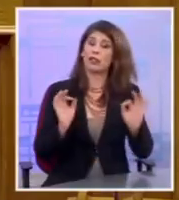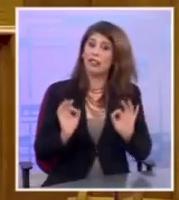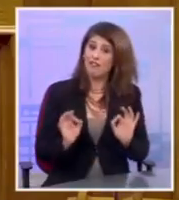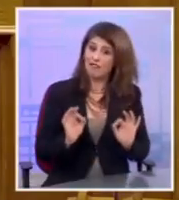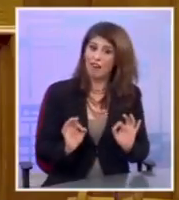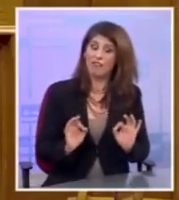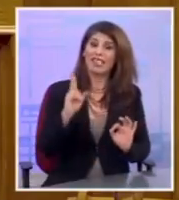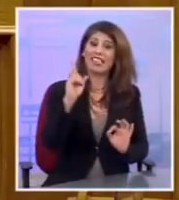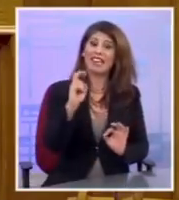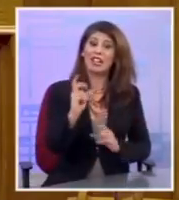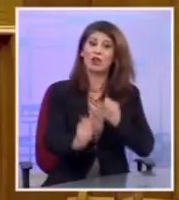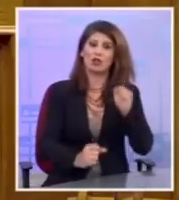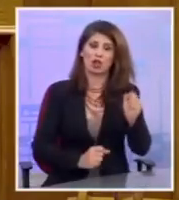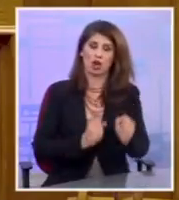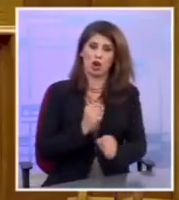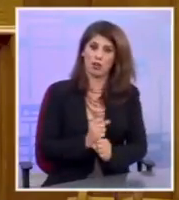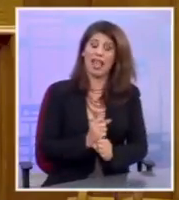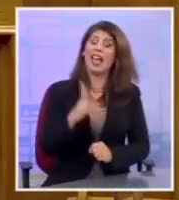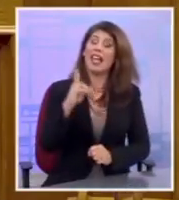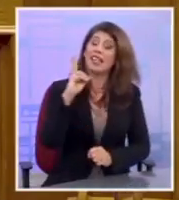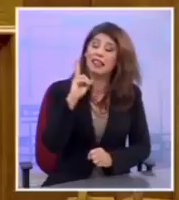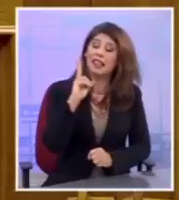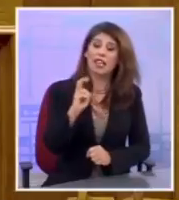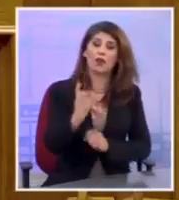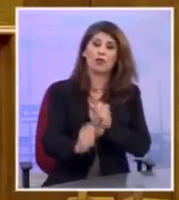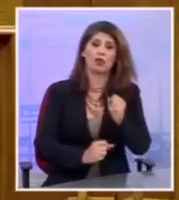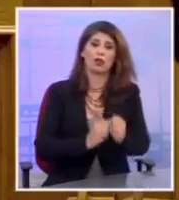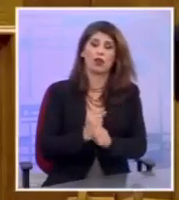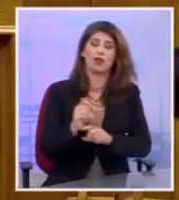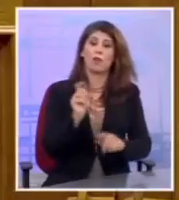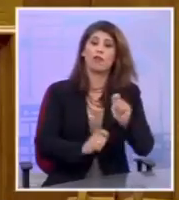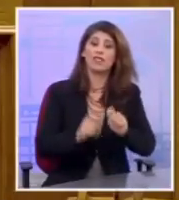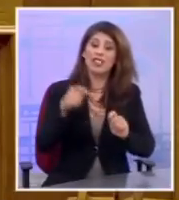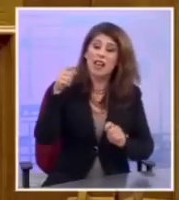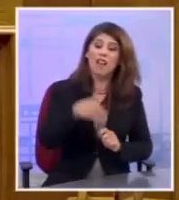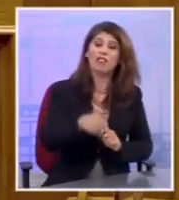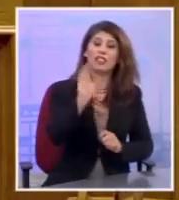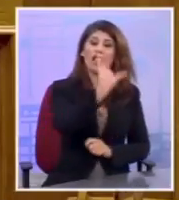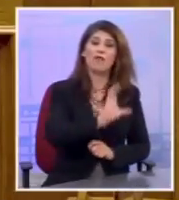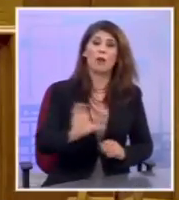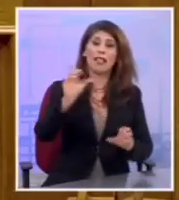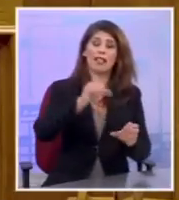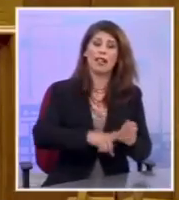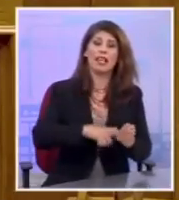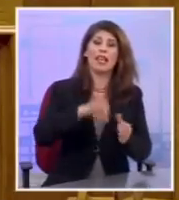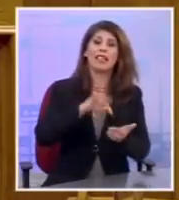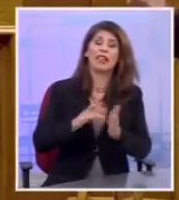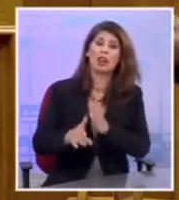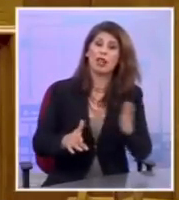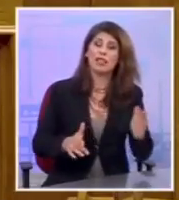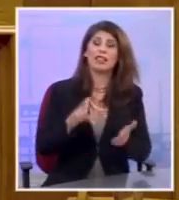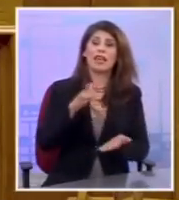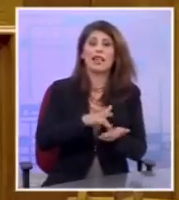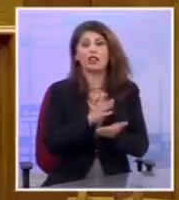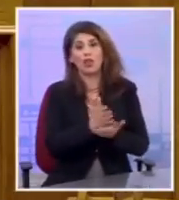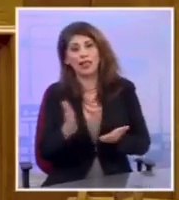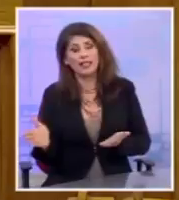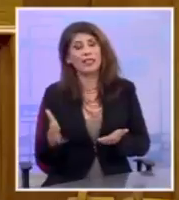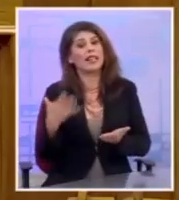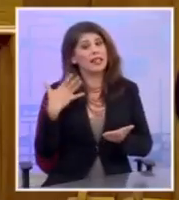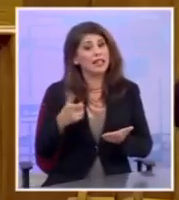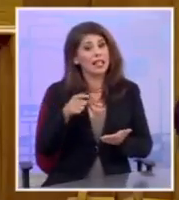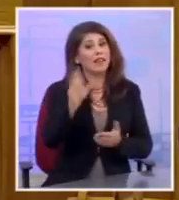για τα 20 χρόνια, για τα 20 χρόνια που φτιάξετε αυτή την Ευρωπαϊκή Ένωση, η κεντροαριστερή και η κεντροδεξή, για να